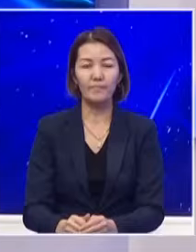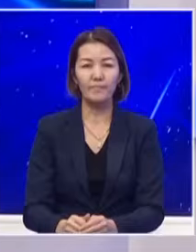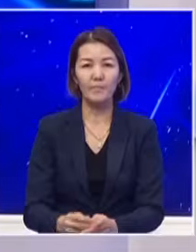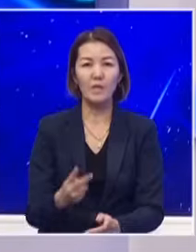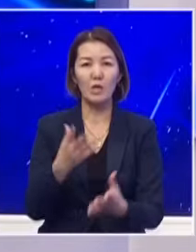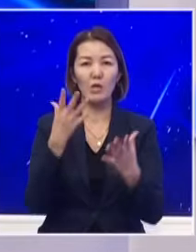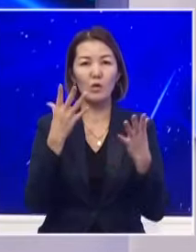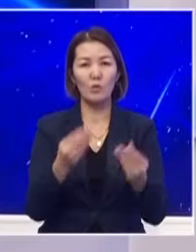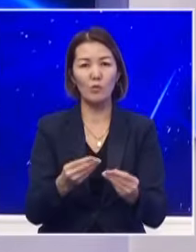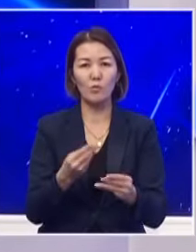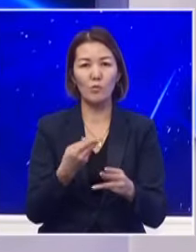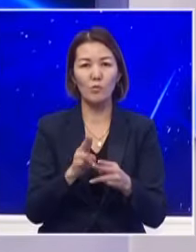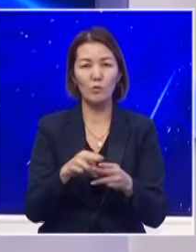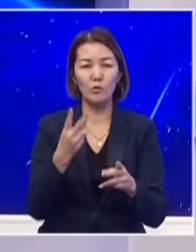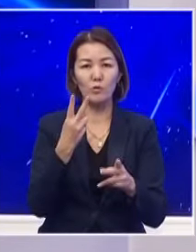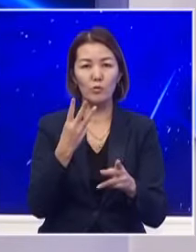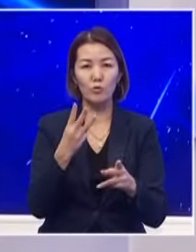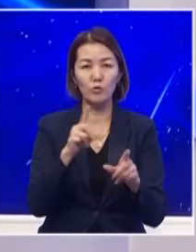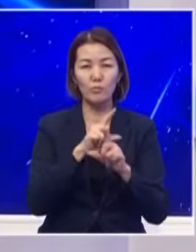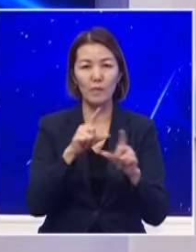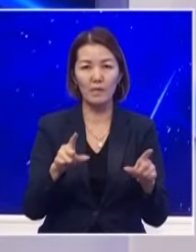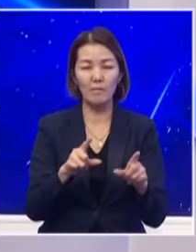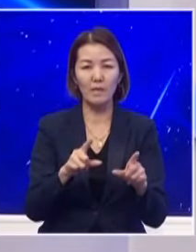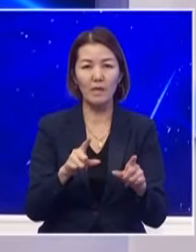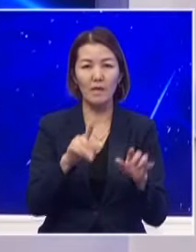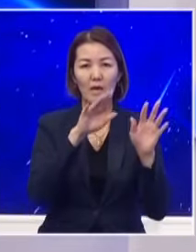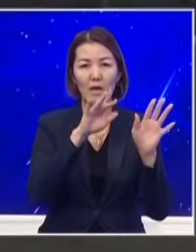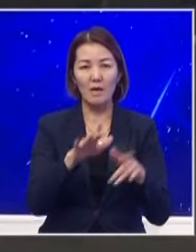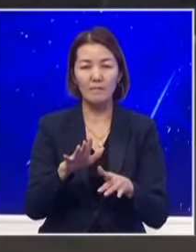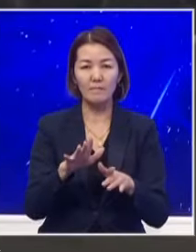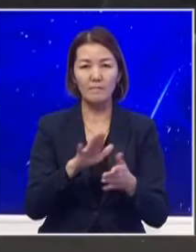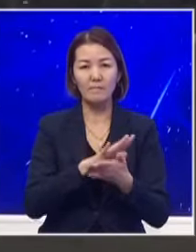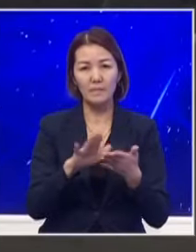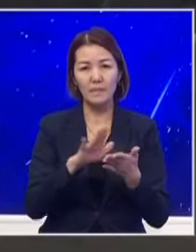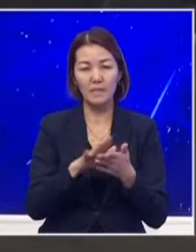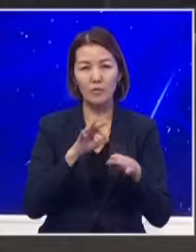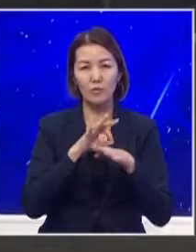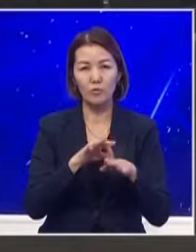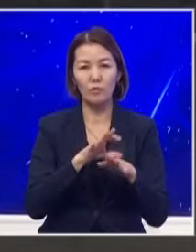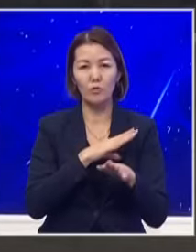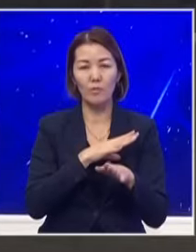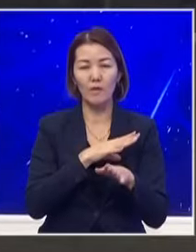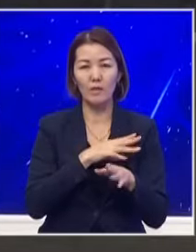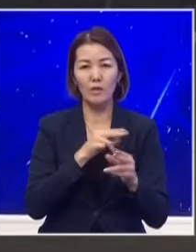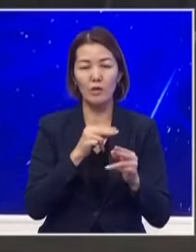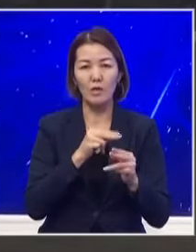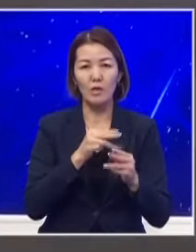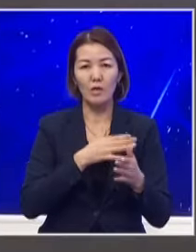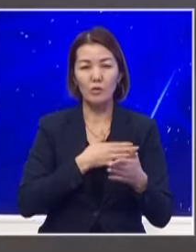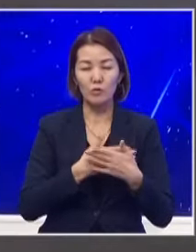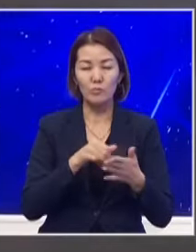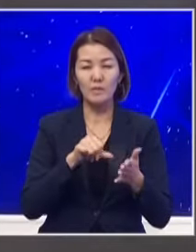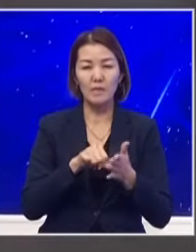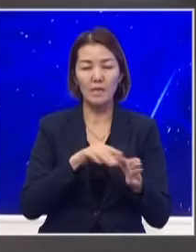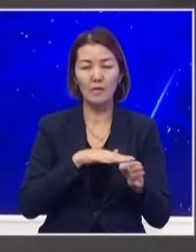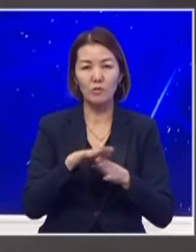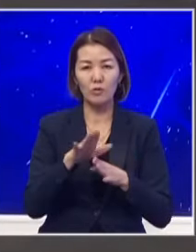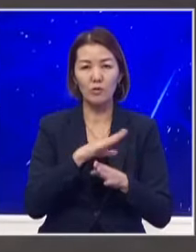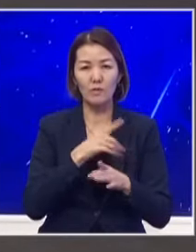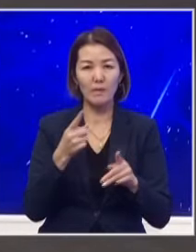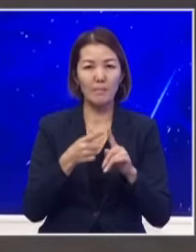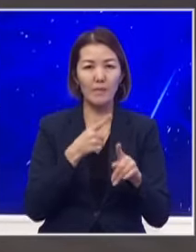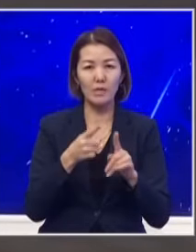Екі күннен бері осы үш мекеменің мамандары ақ ұлпамен арпалысып жатыр. Жұмыс қарқынды жүргізіліп жатыр, дейді мамандары. Бірінші